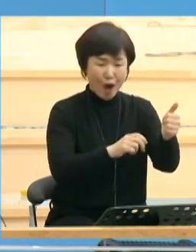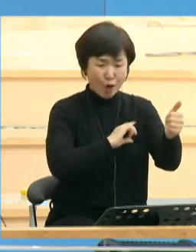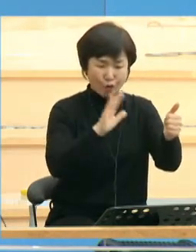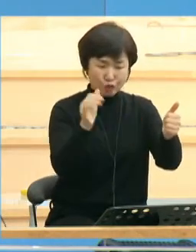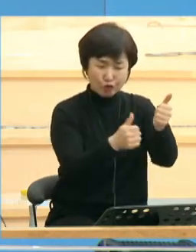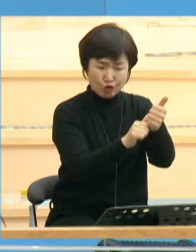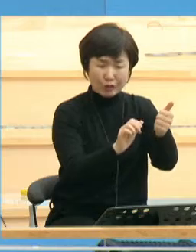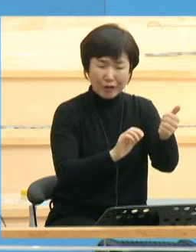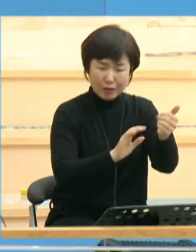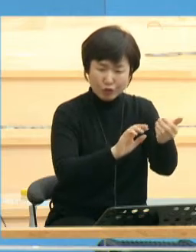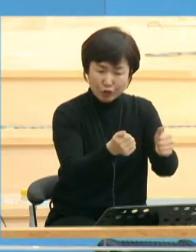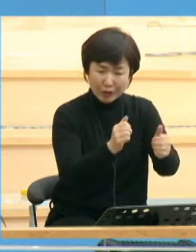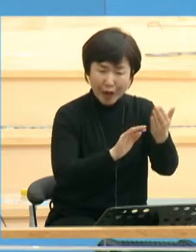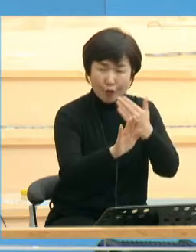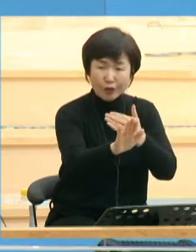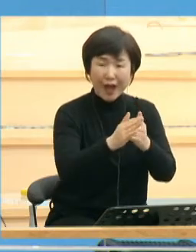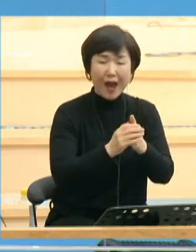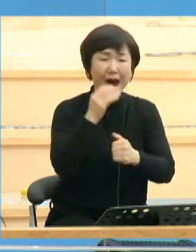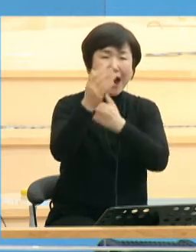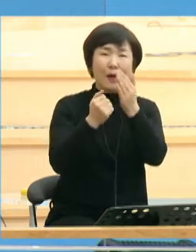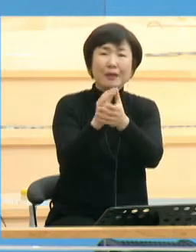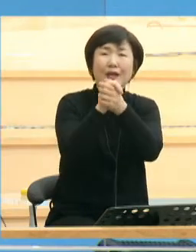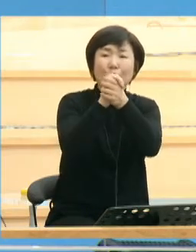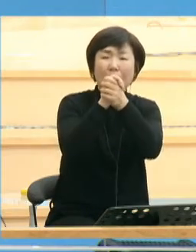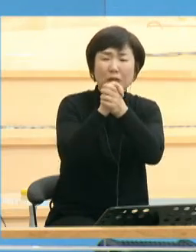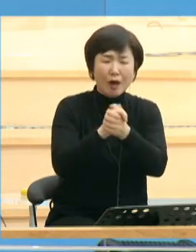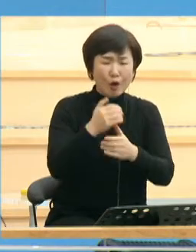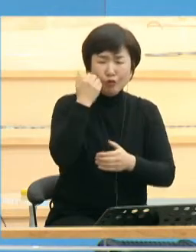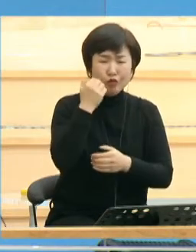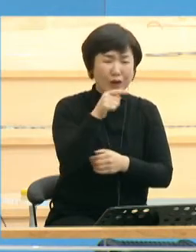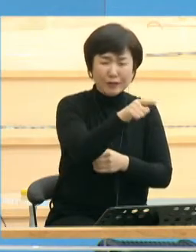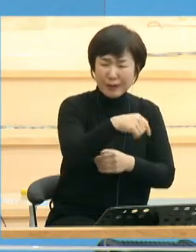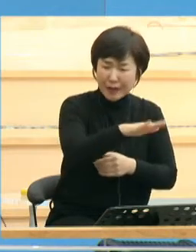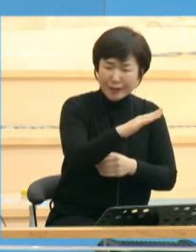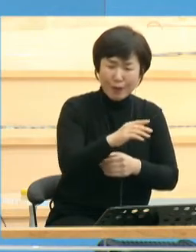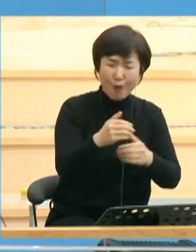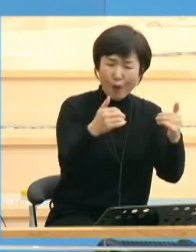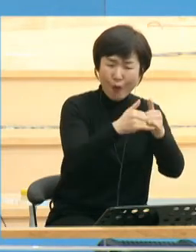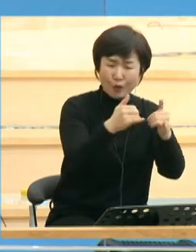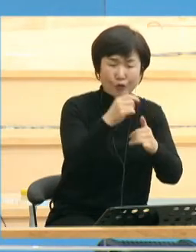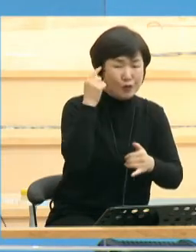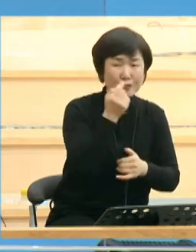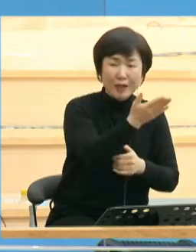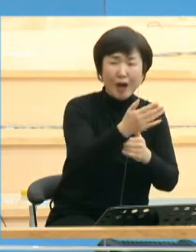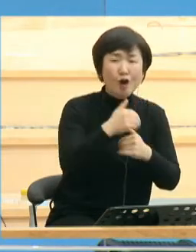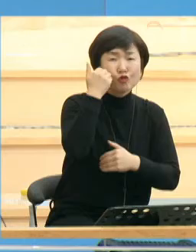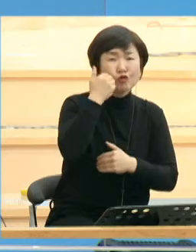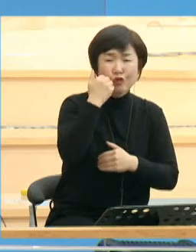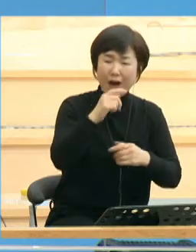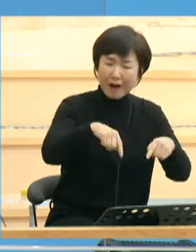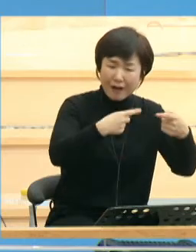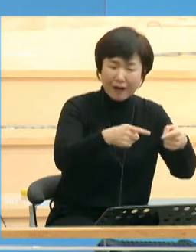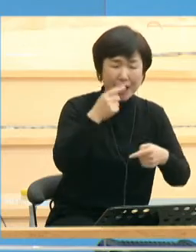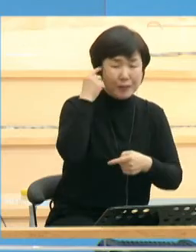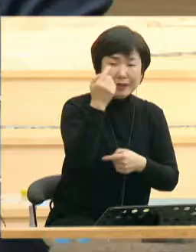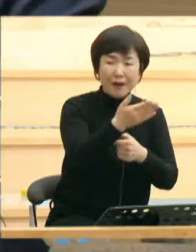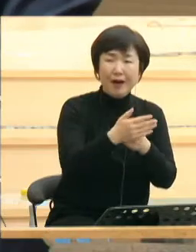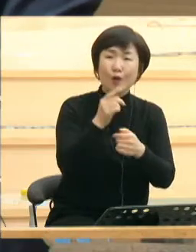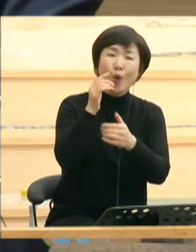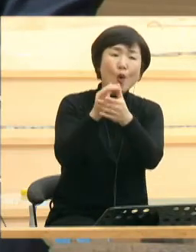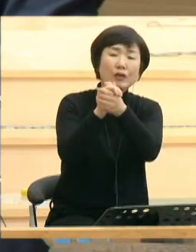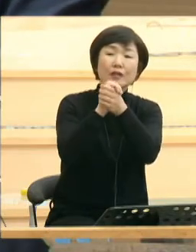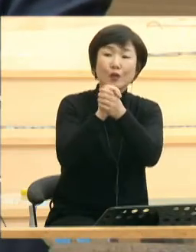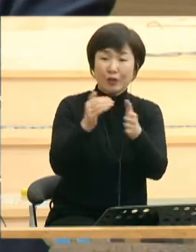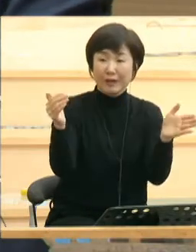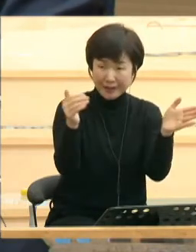칠까 하나님 앞에 물었습니다 그래서 끝나지 않는 전쟁을 수행하겠다 나섰습니다 거기까지 좋았어요 좋았는데 자 오늘 19절에